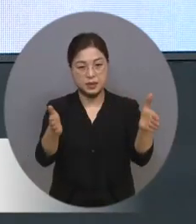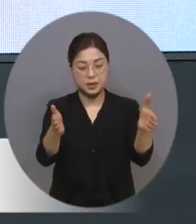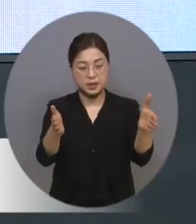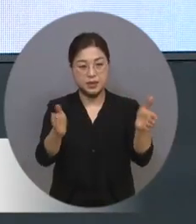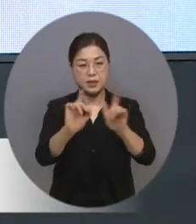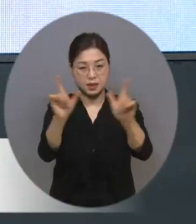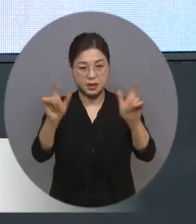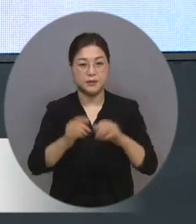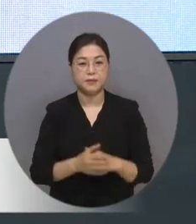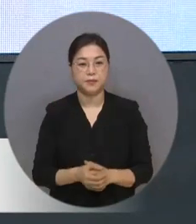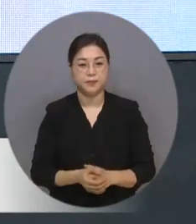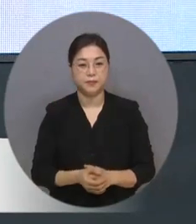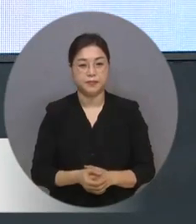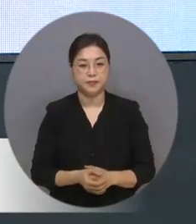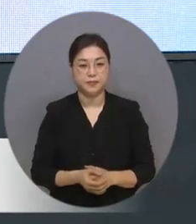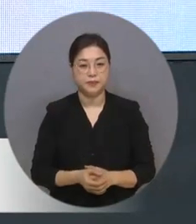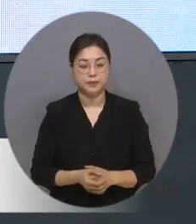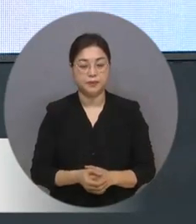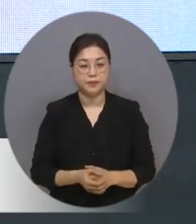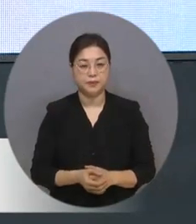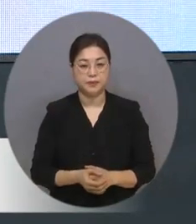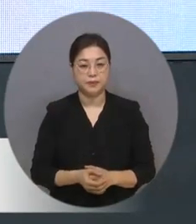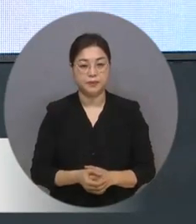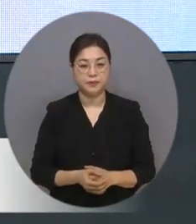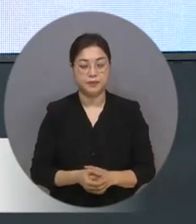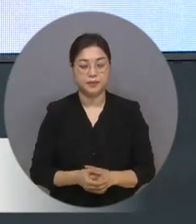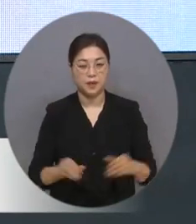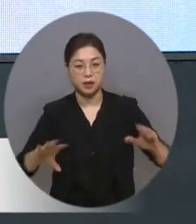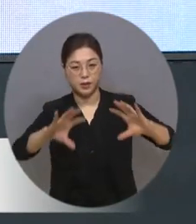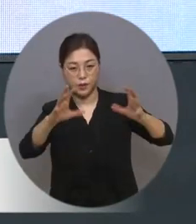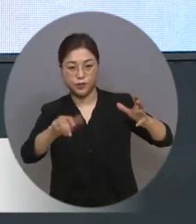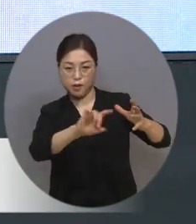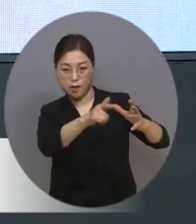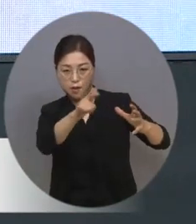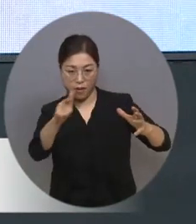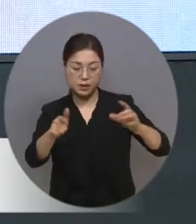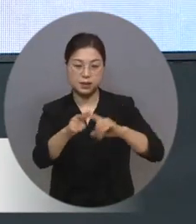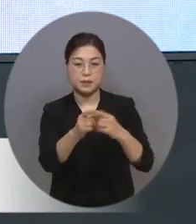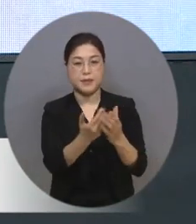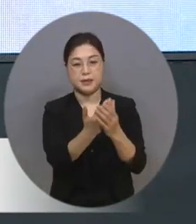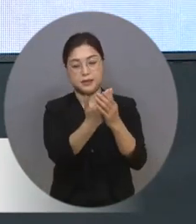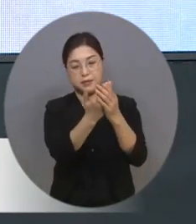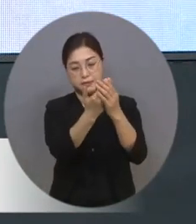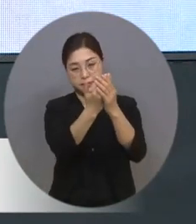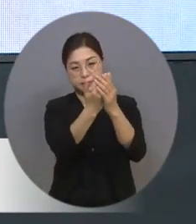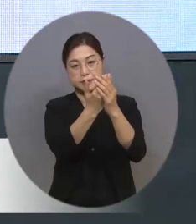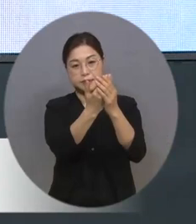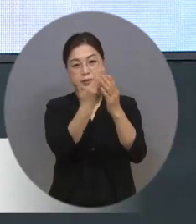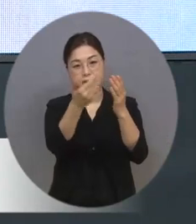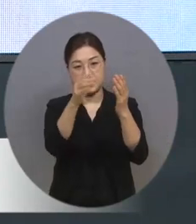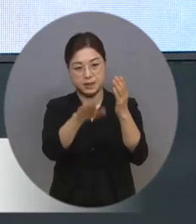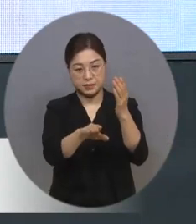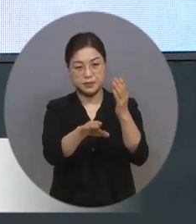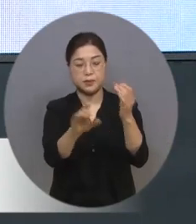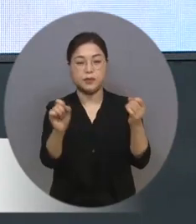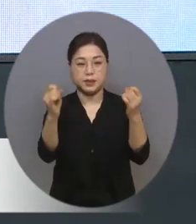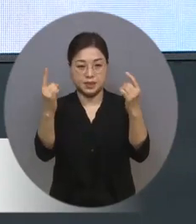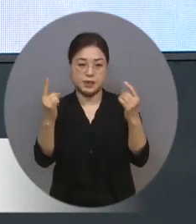첫발입니다. 첫발이고 이 지구촌이 성장을 이때까지 했으나 하는